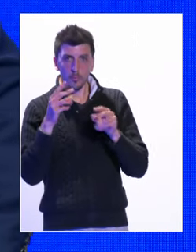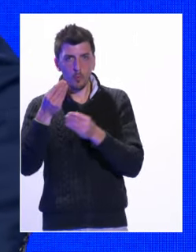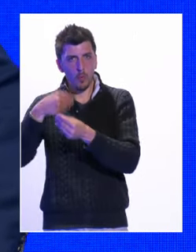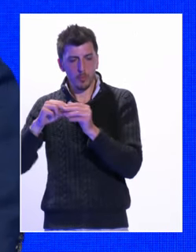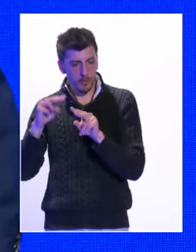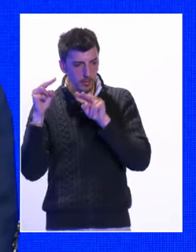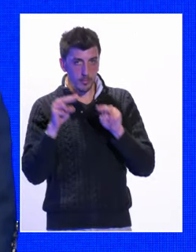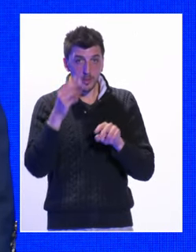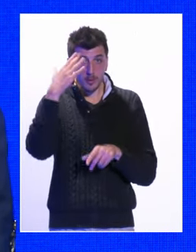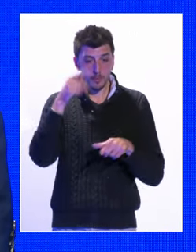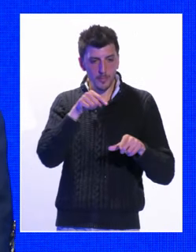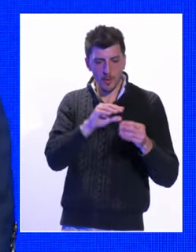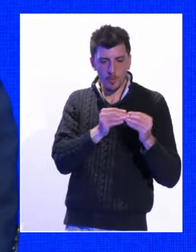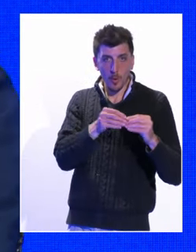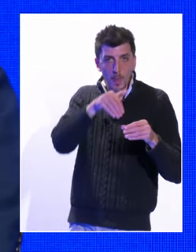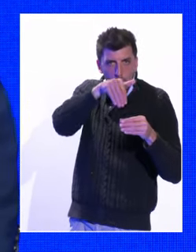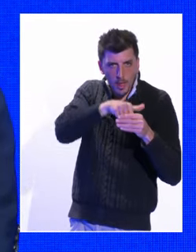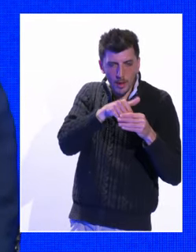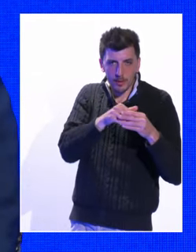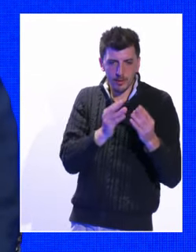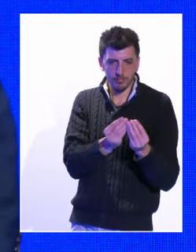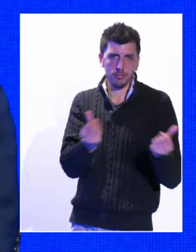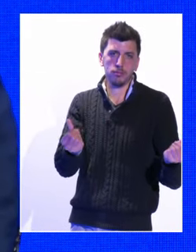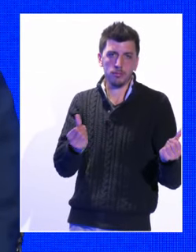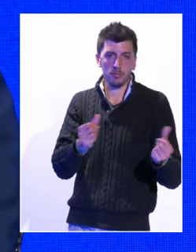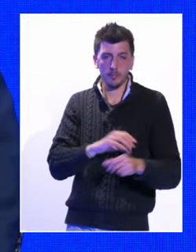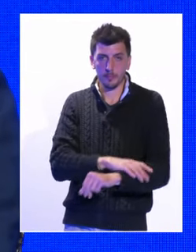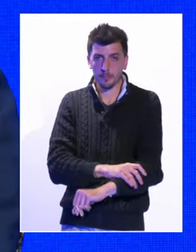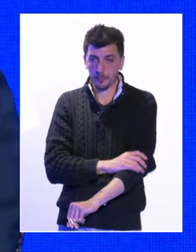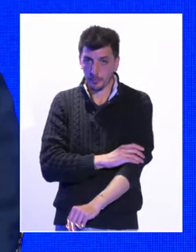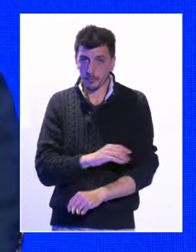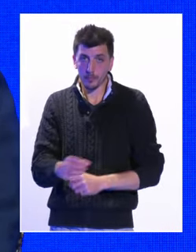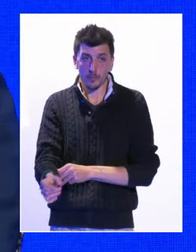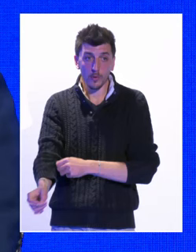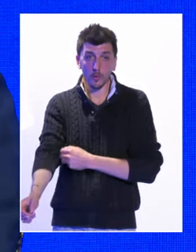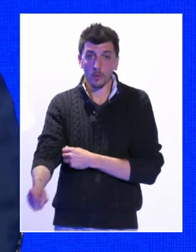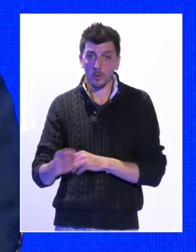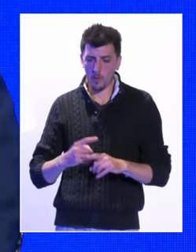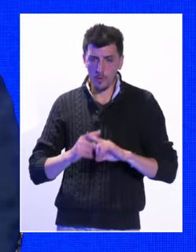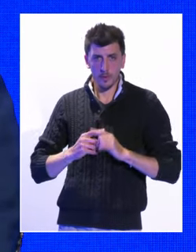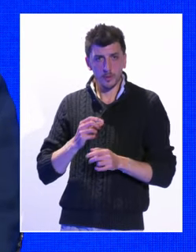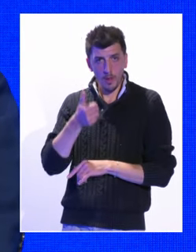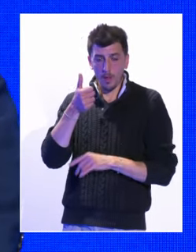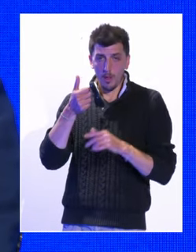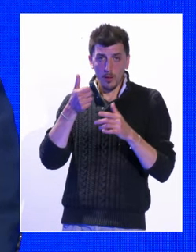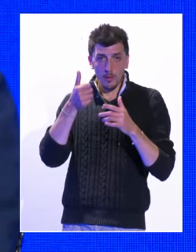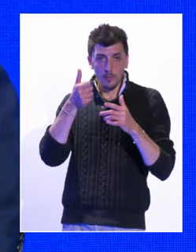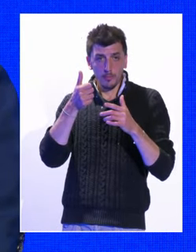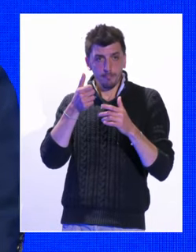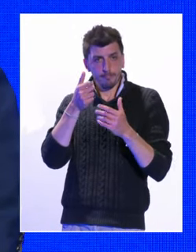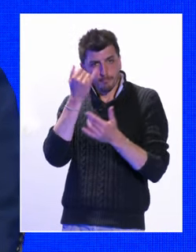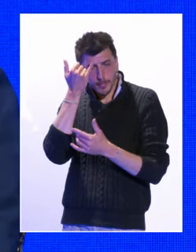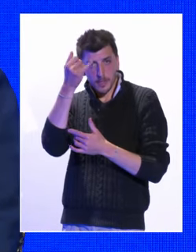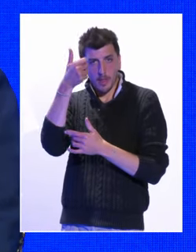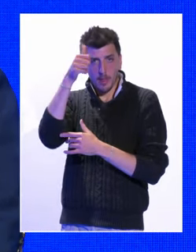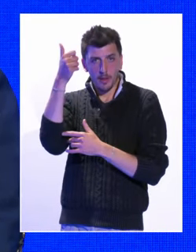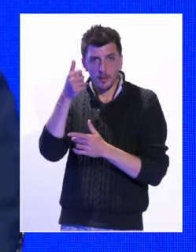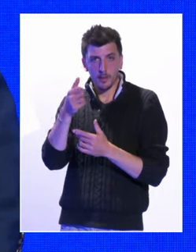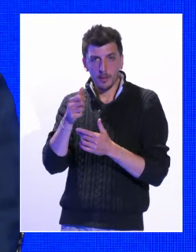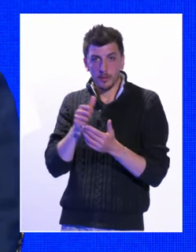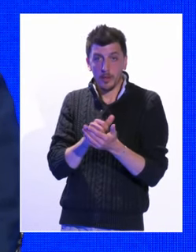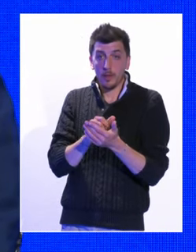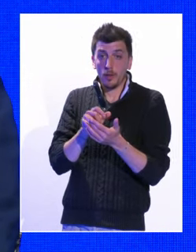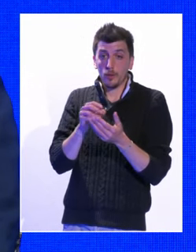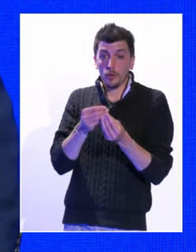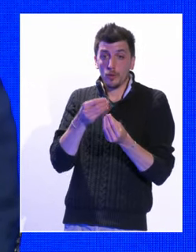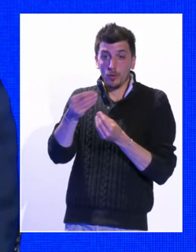intérieurs. Notre conviction, c'est qu'il n'y a qu'un chemin, c'est le réformisme. Sociodémocrate, écologiste